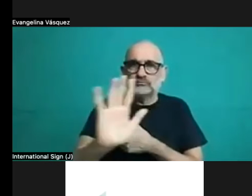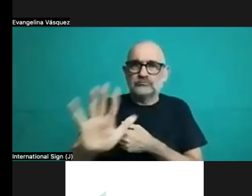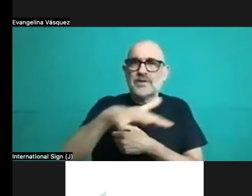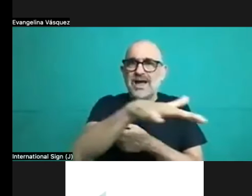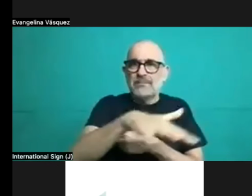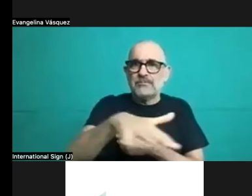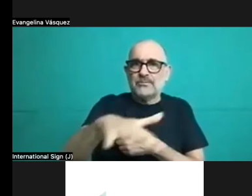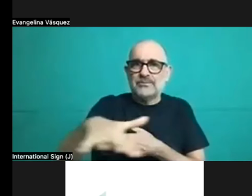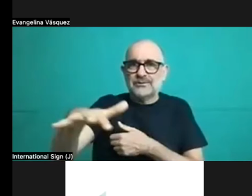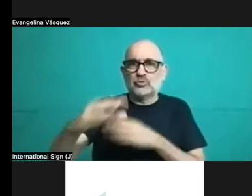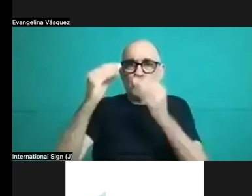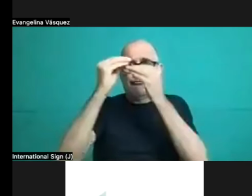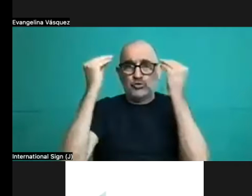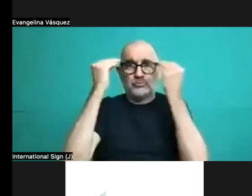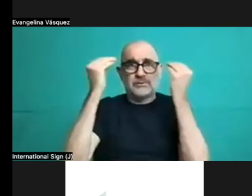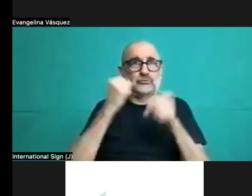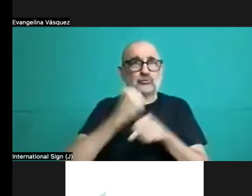suivi,